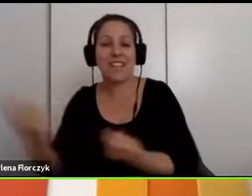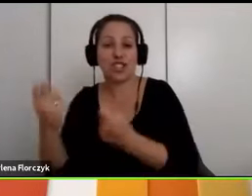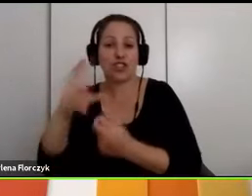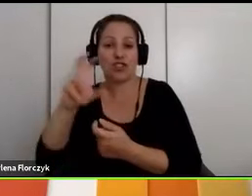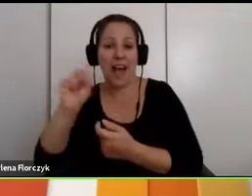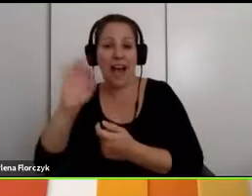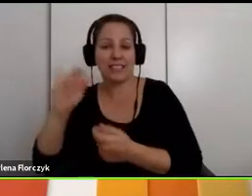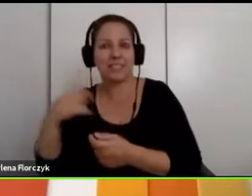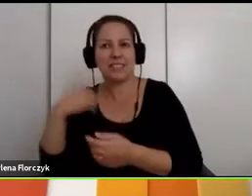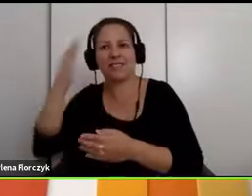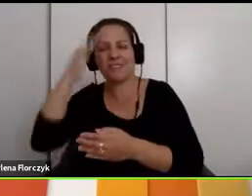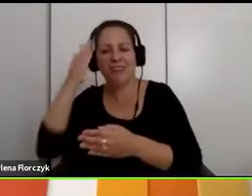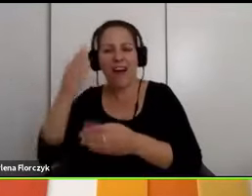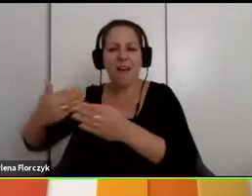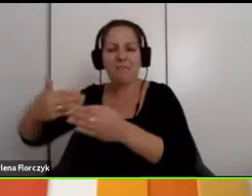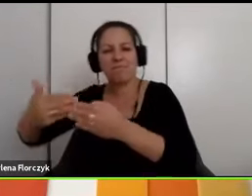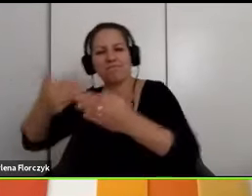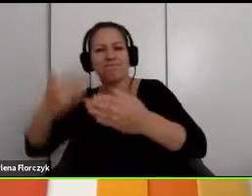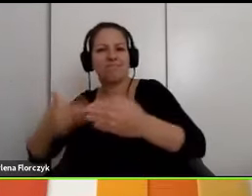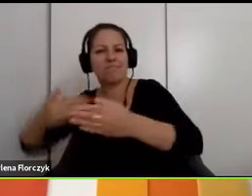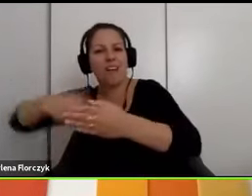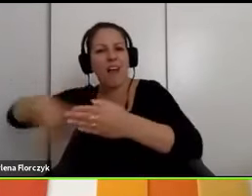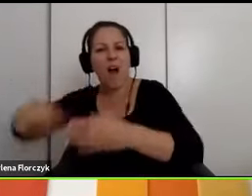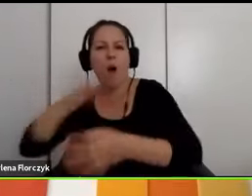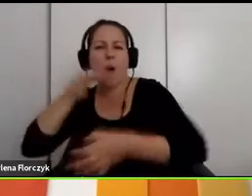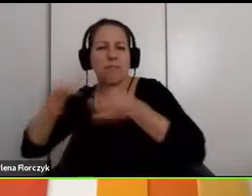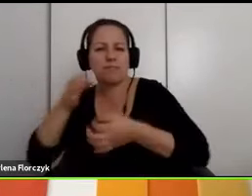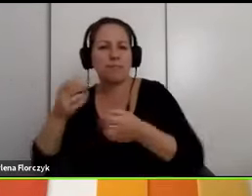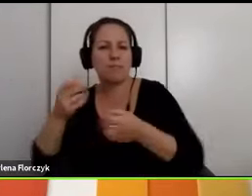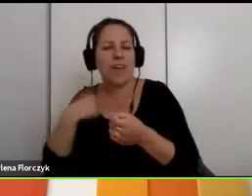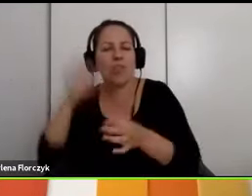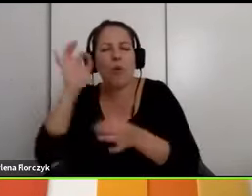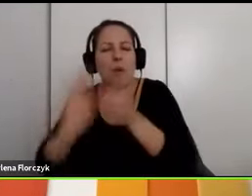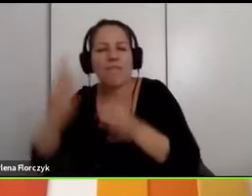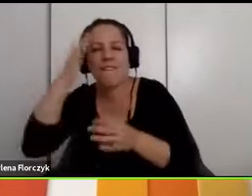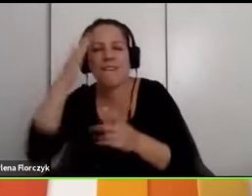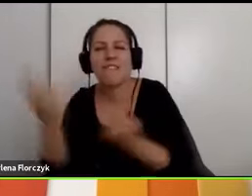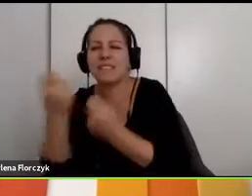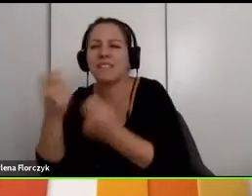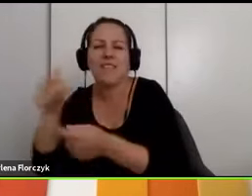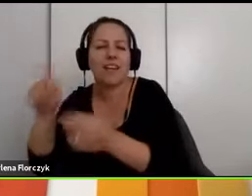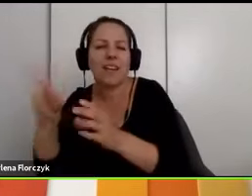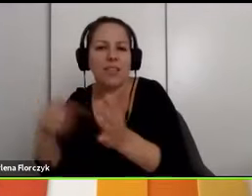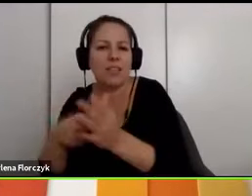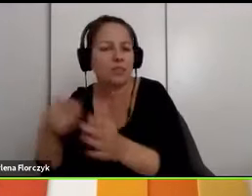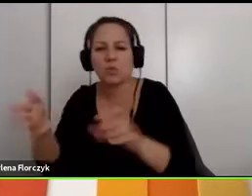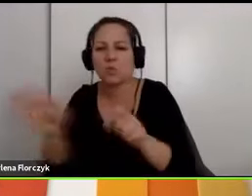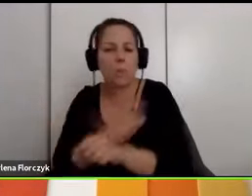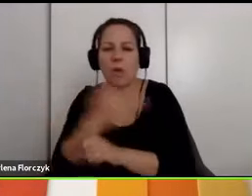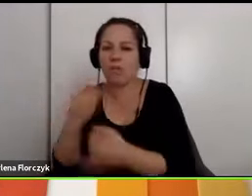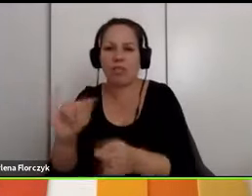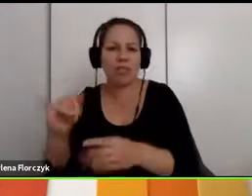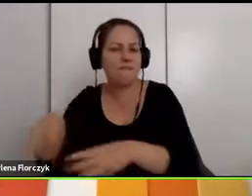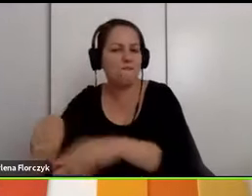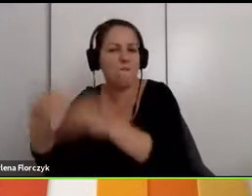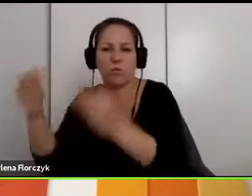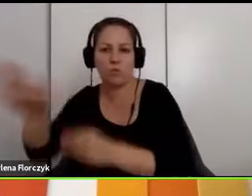znam od kuchni ich takich zajaranych, opowiadających. Ja wiedziałem dokładnie, kiedy jest festiwal, bo oni jakby zupełnie inaczej